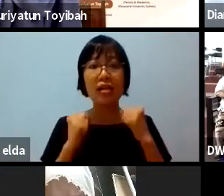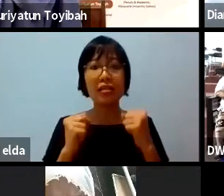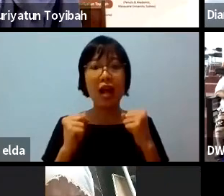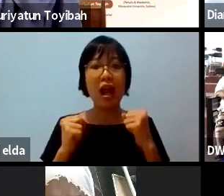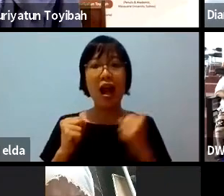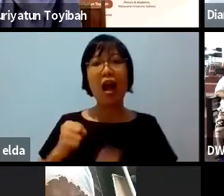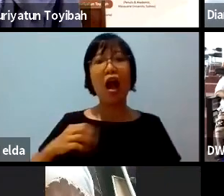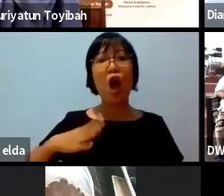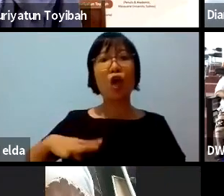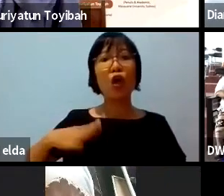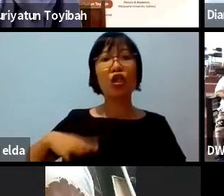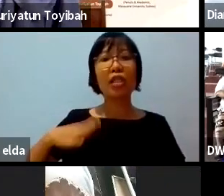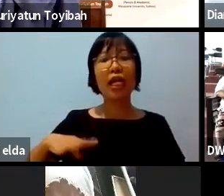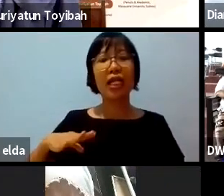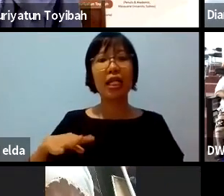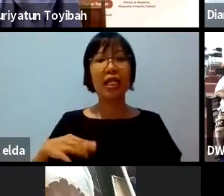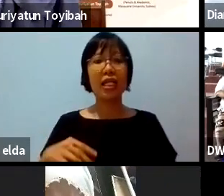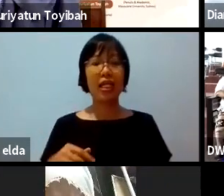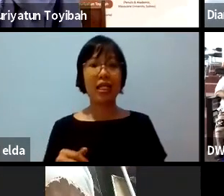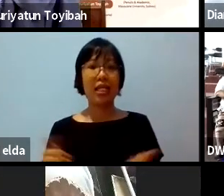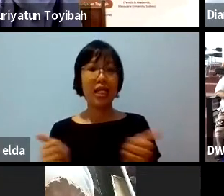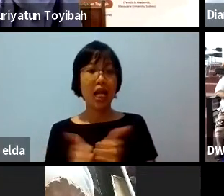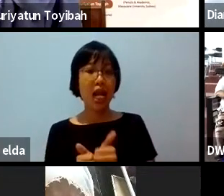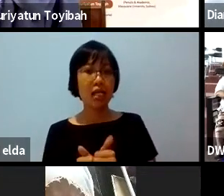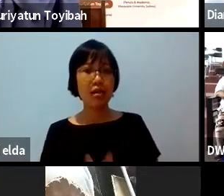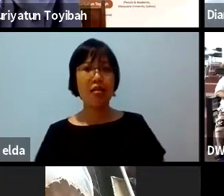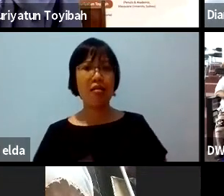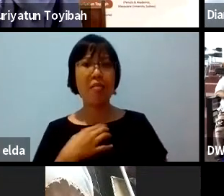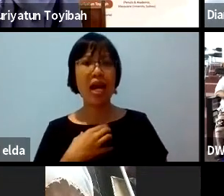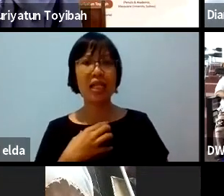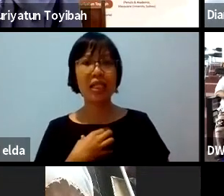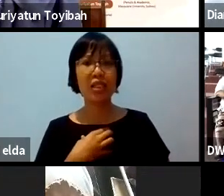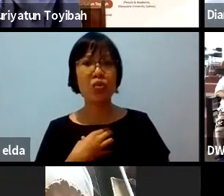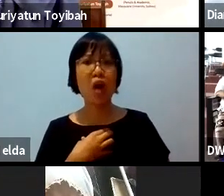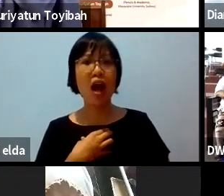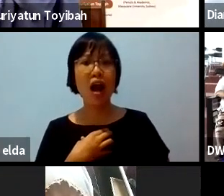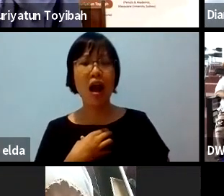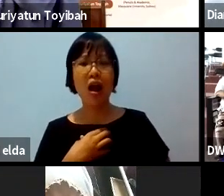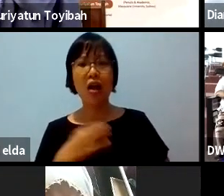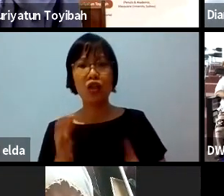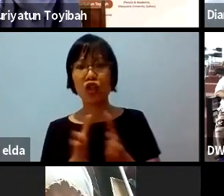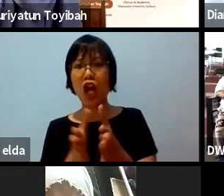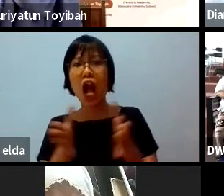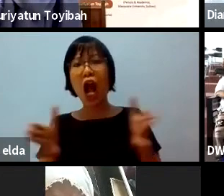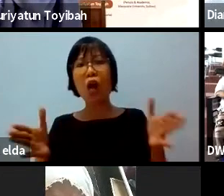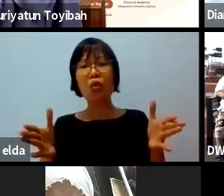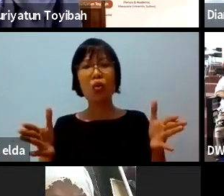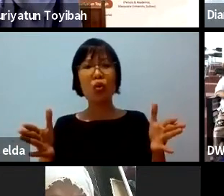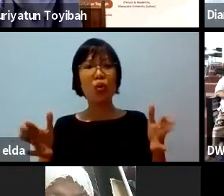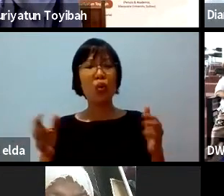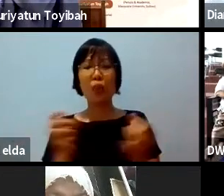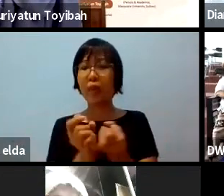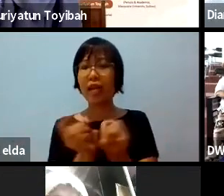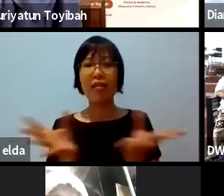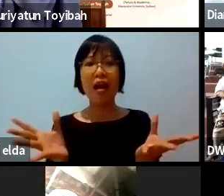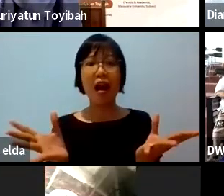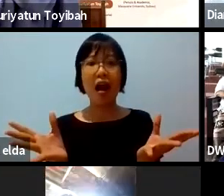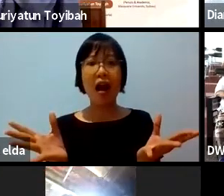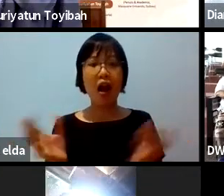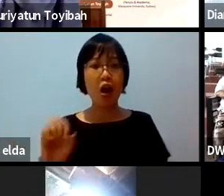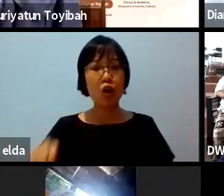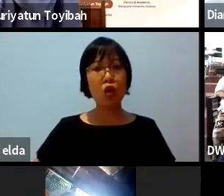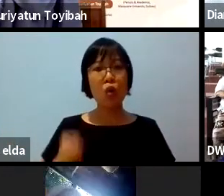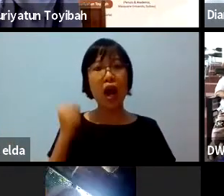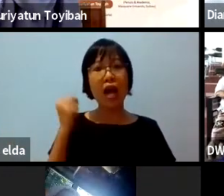atau dosen senior ke dosen junior atau yang tadi disampaikan guru besar ke